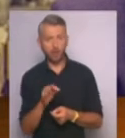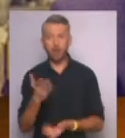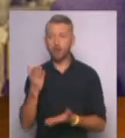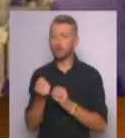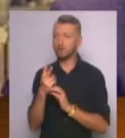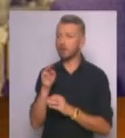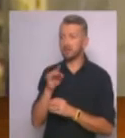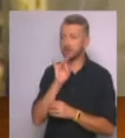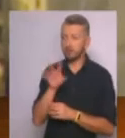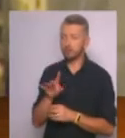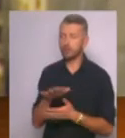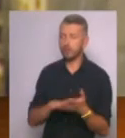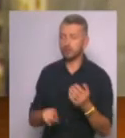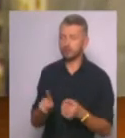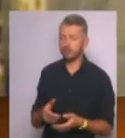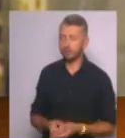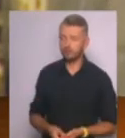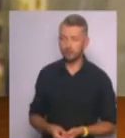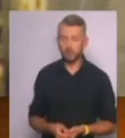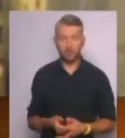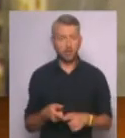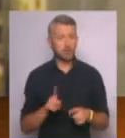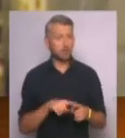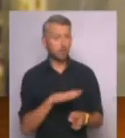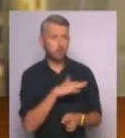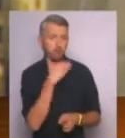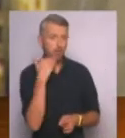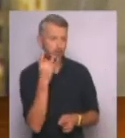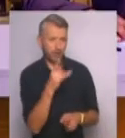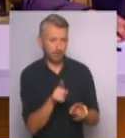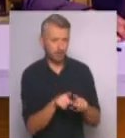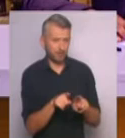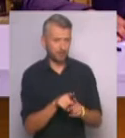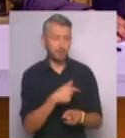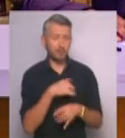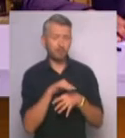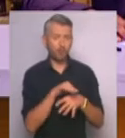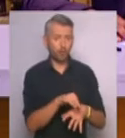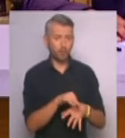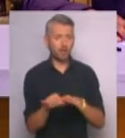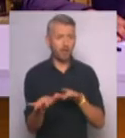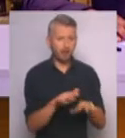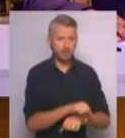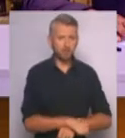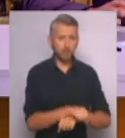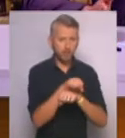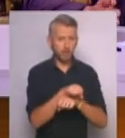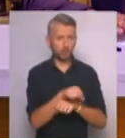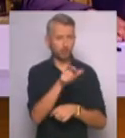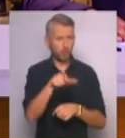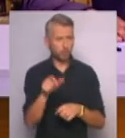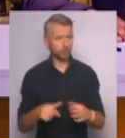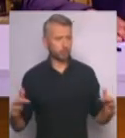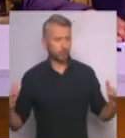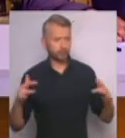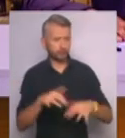цього не станеться, що далі, яким чином будете діяти? Це вже було неодноразово, тому ми проводили акції протесту, виходили люди,